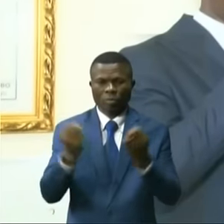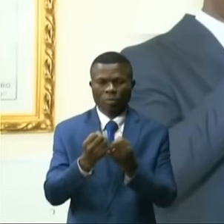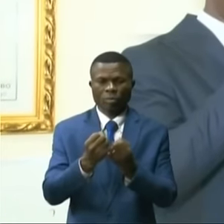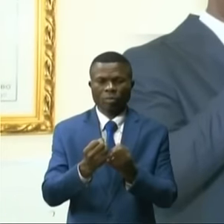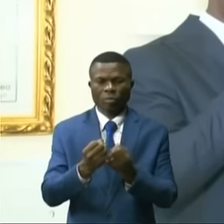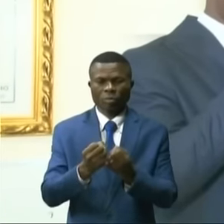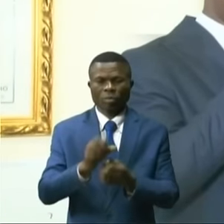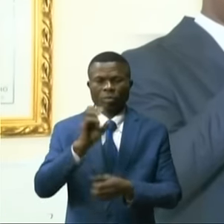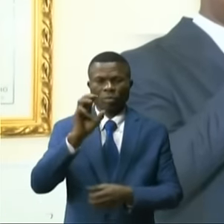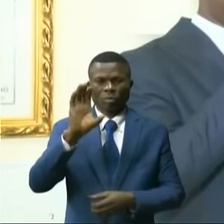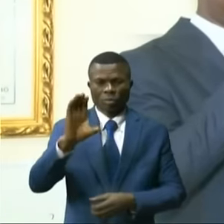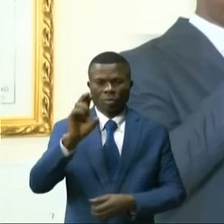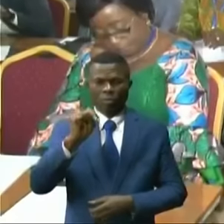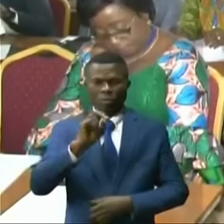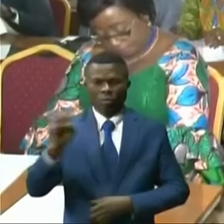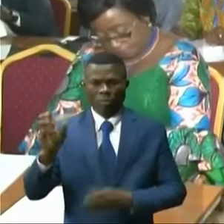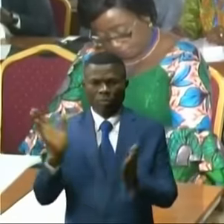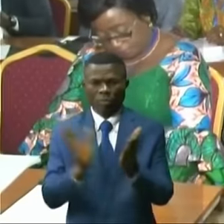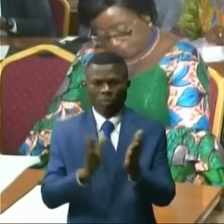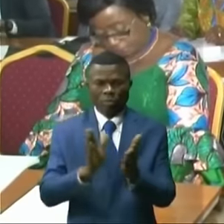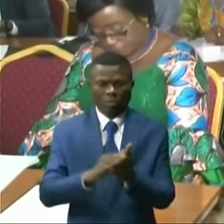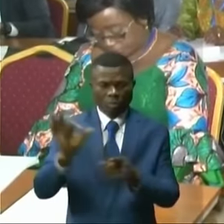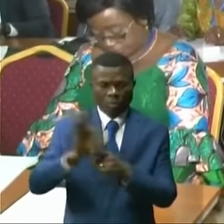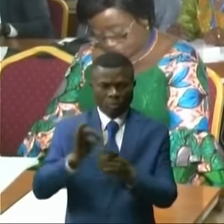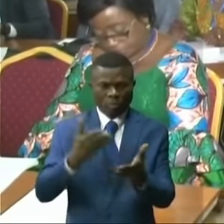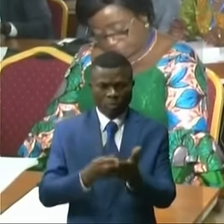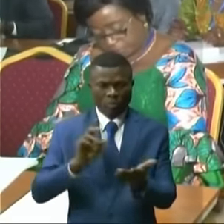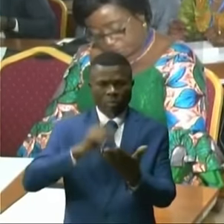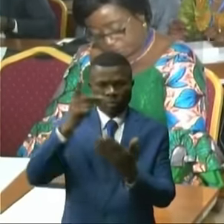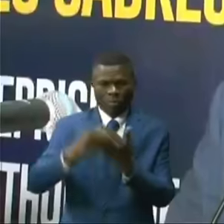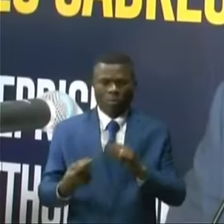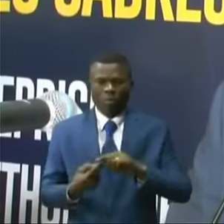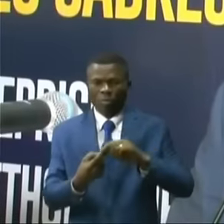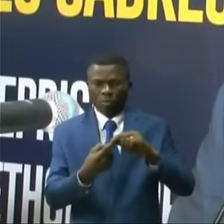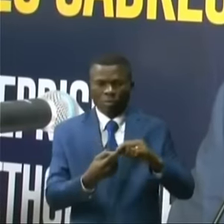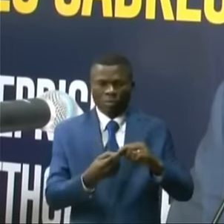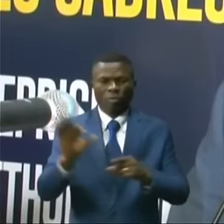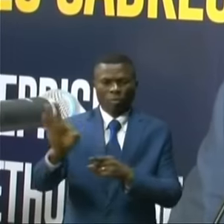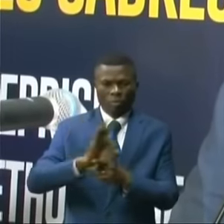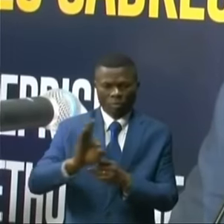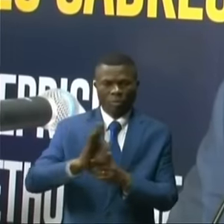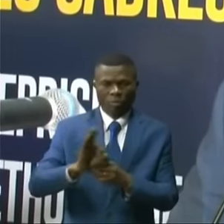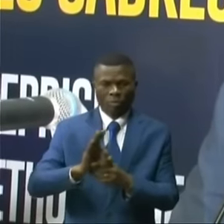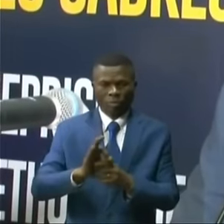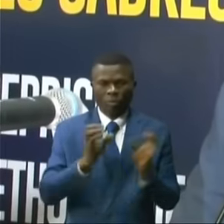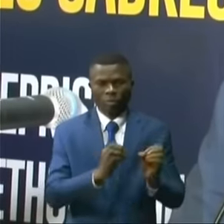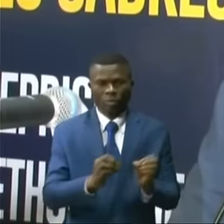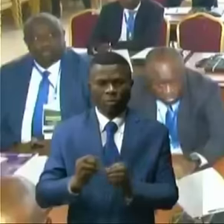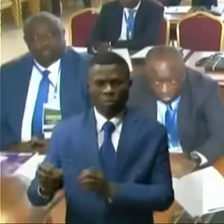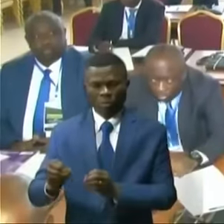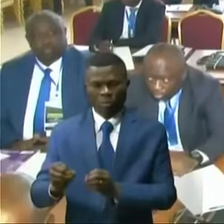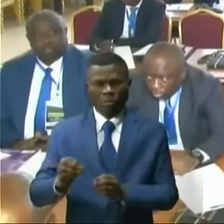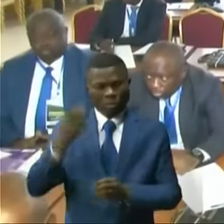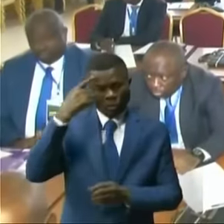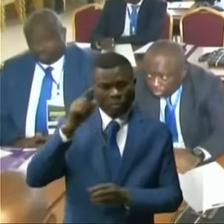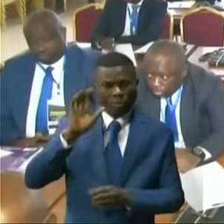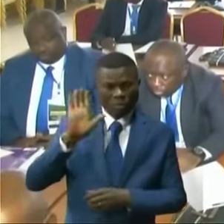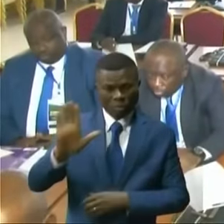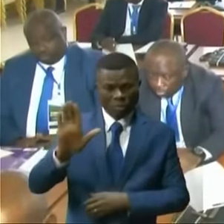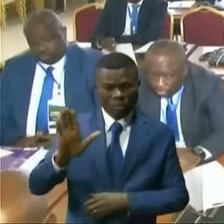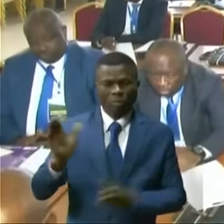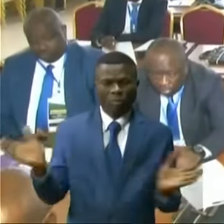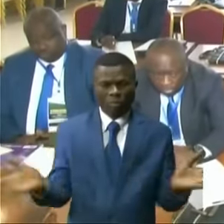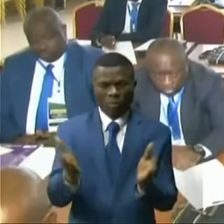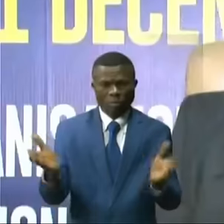c s seront à l'école du savoir un programme spécialisé de formation est organisé en leur faveur pour